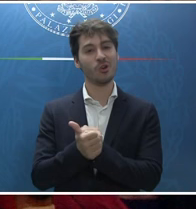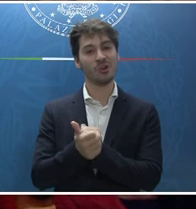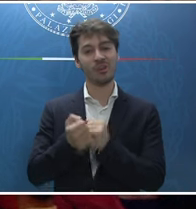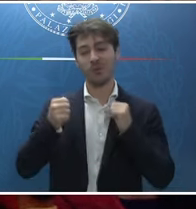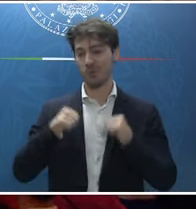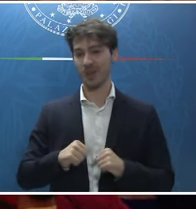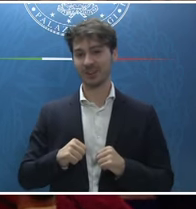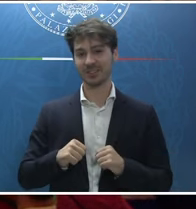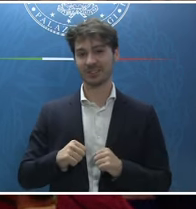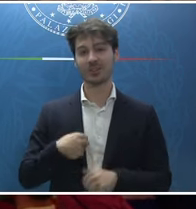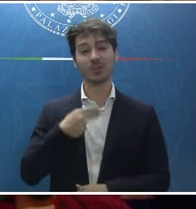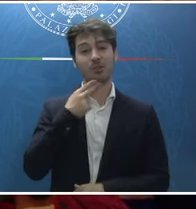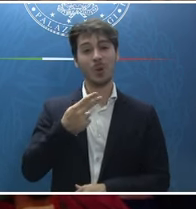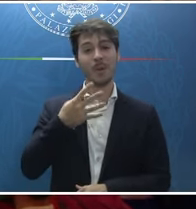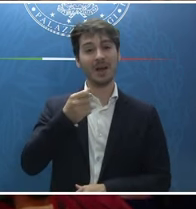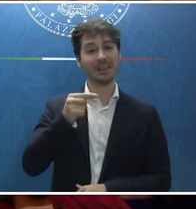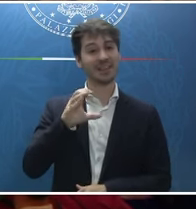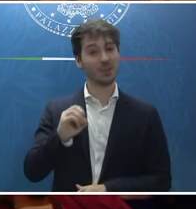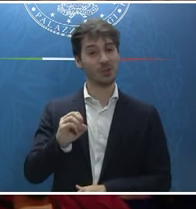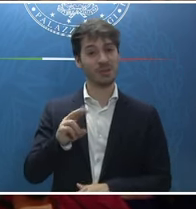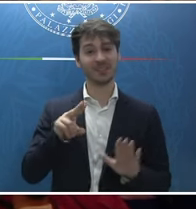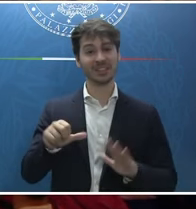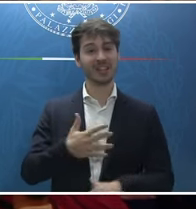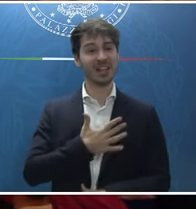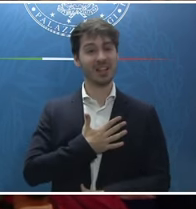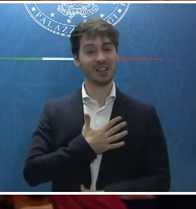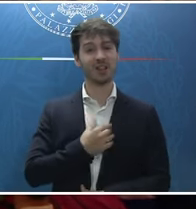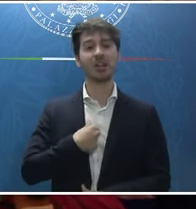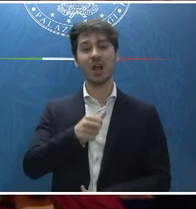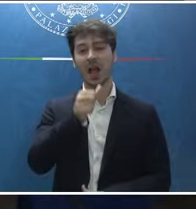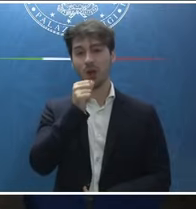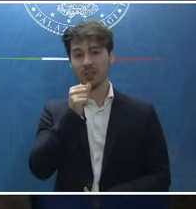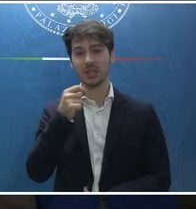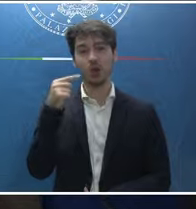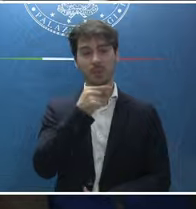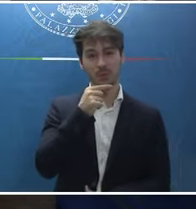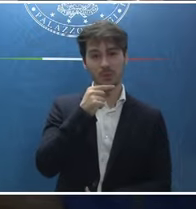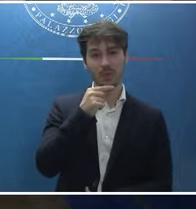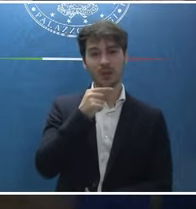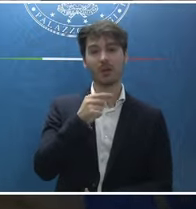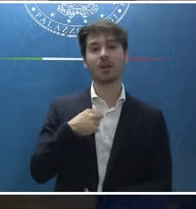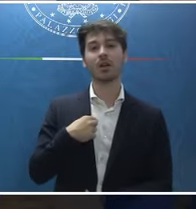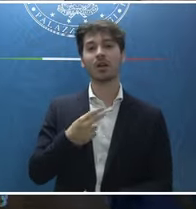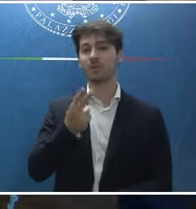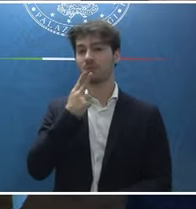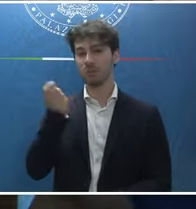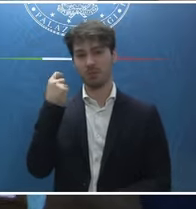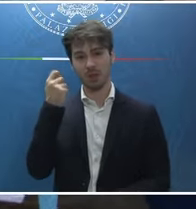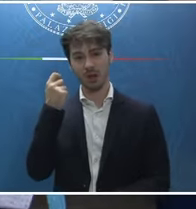Mi chiamo Matteo, ho 26 anni e sono un alcolista cocainomane dipendente da cannabis, astinente